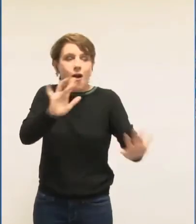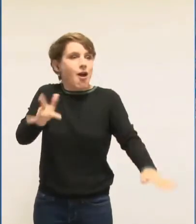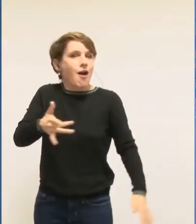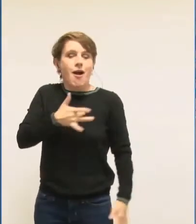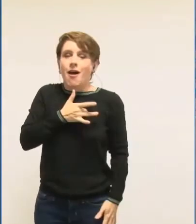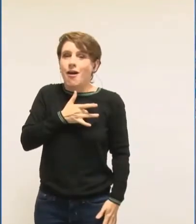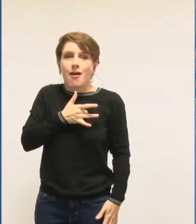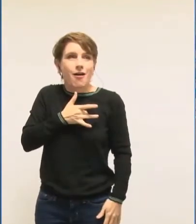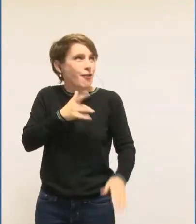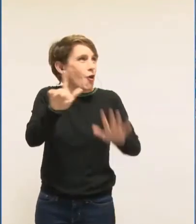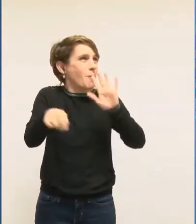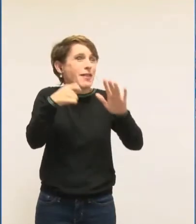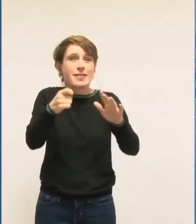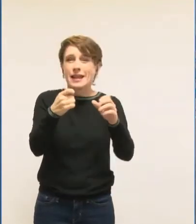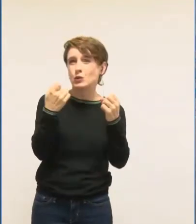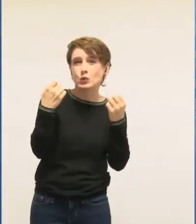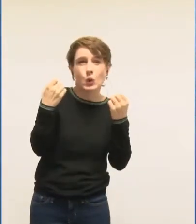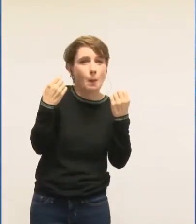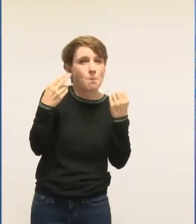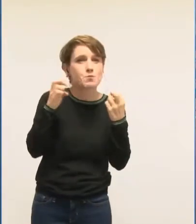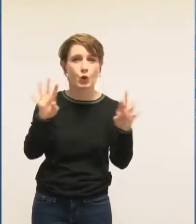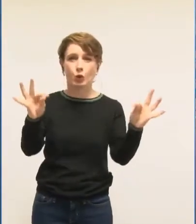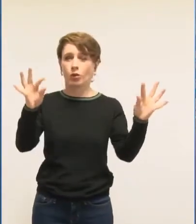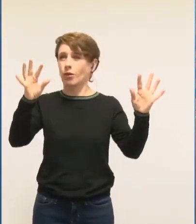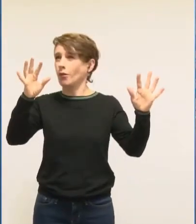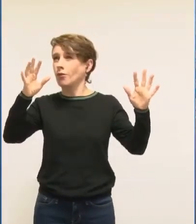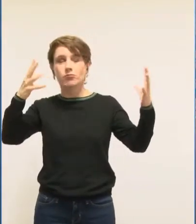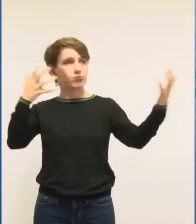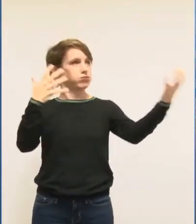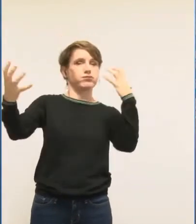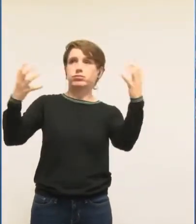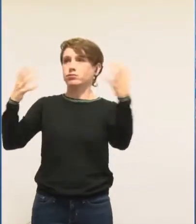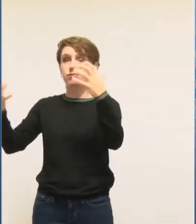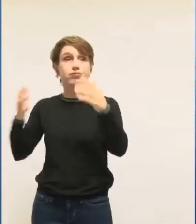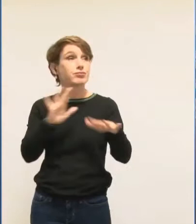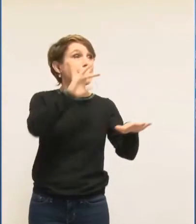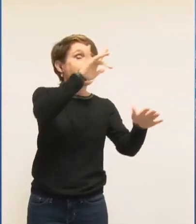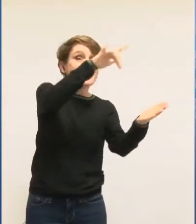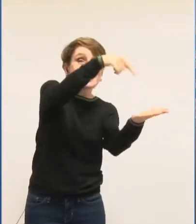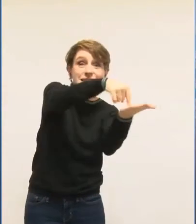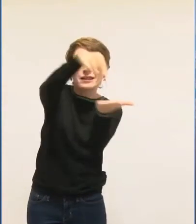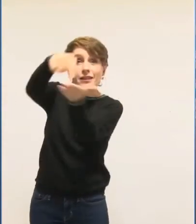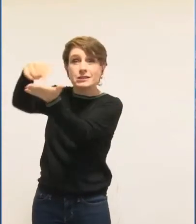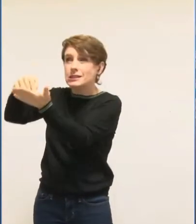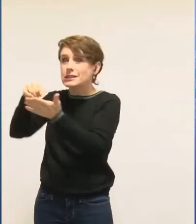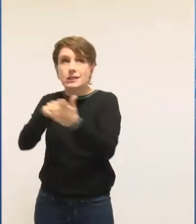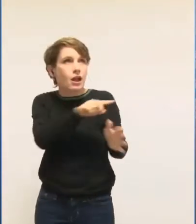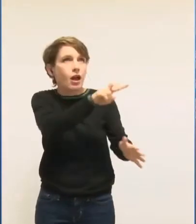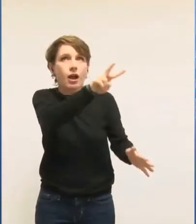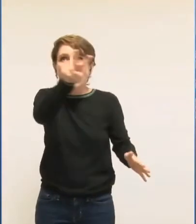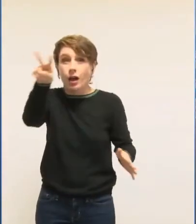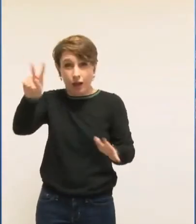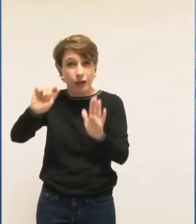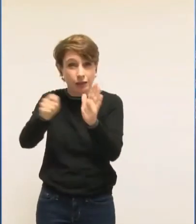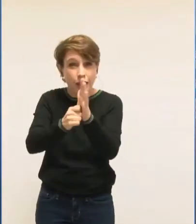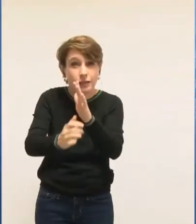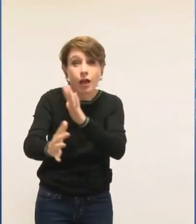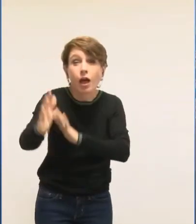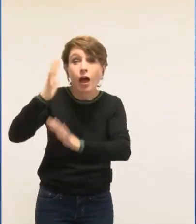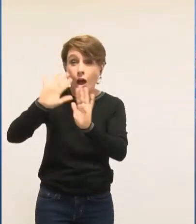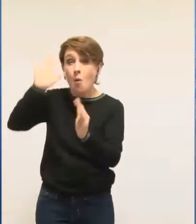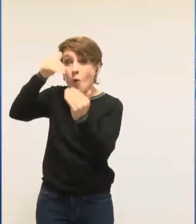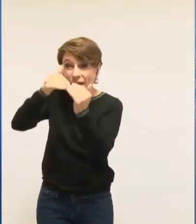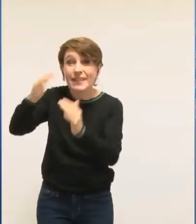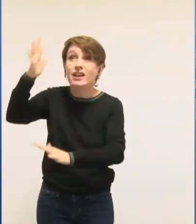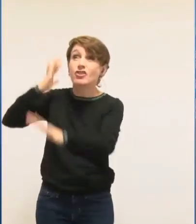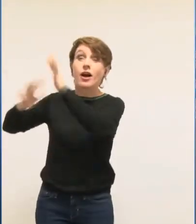encore brute et insoumise. On ne peut que tomber amoureux de ces sites qui, pour certains, datent d'avant l'ère chrétienne. On